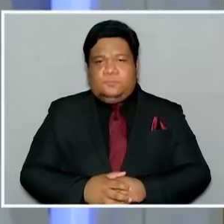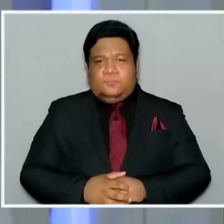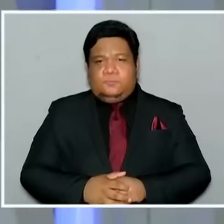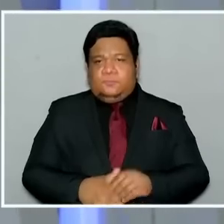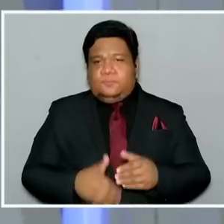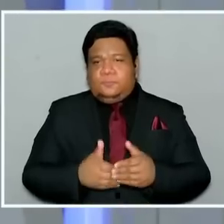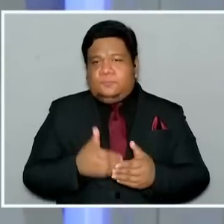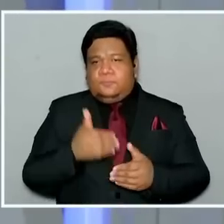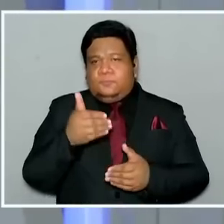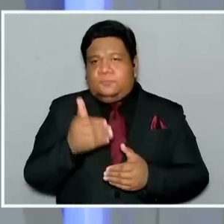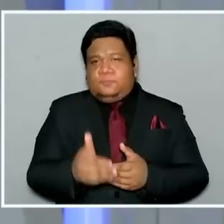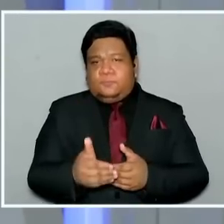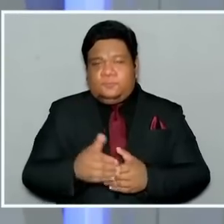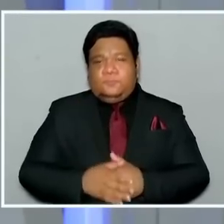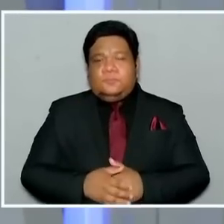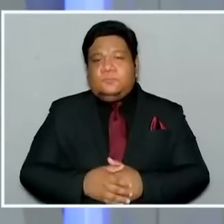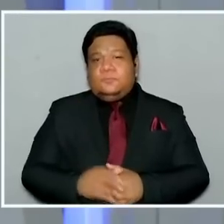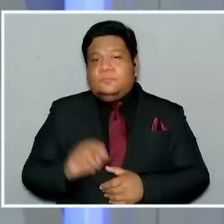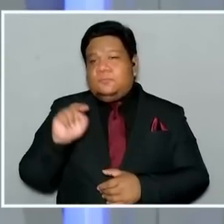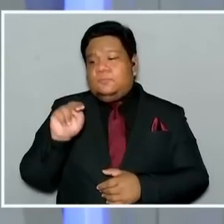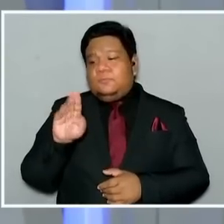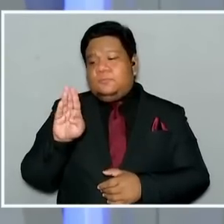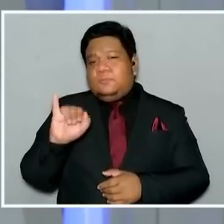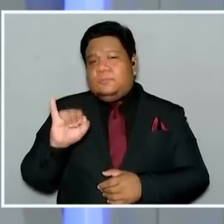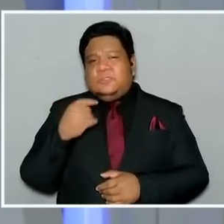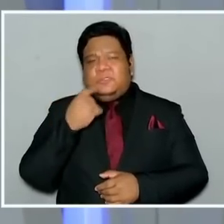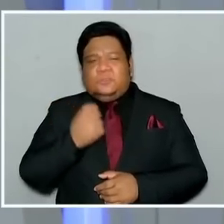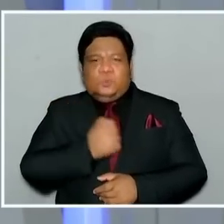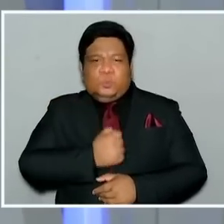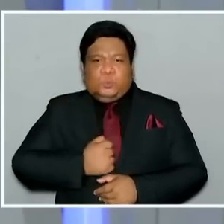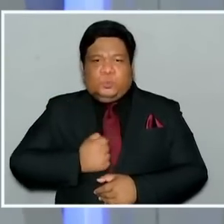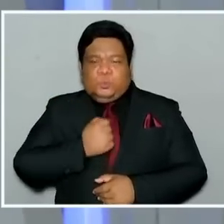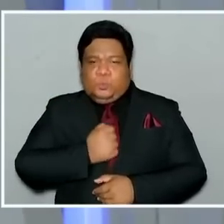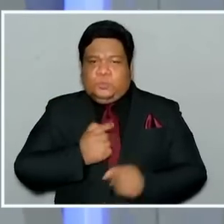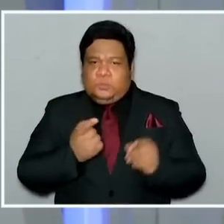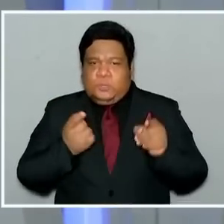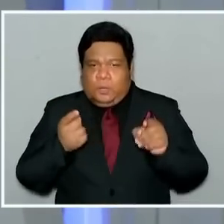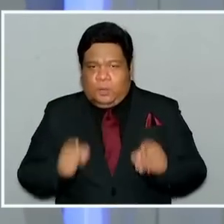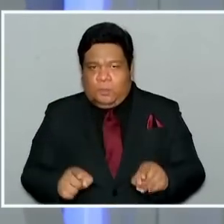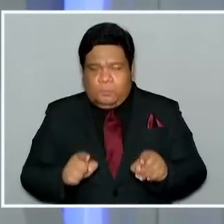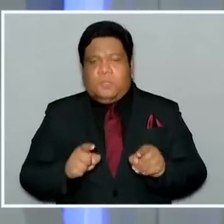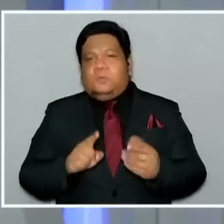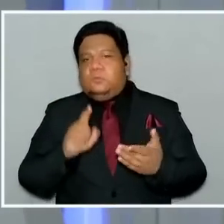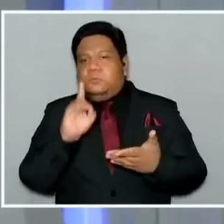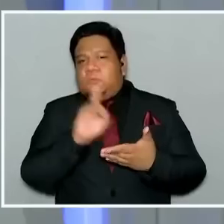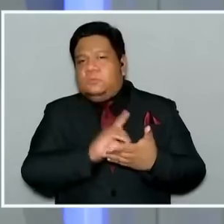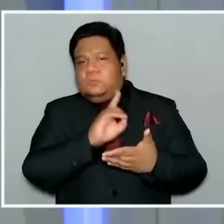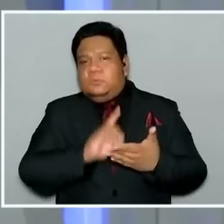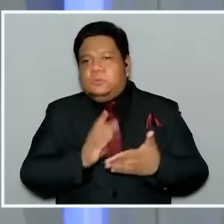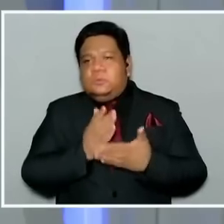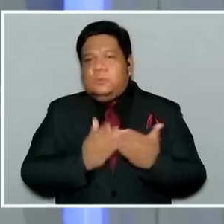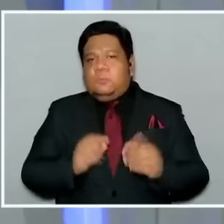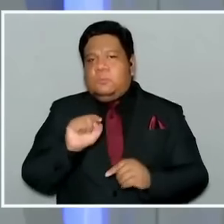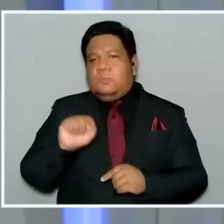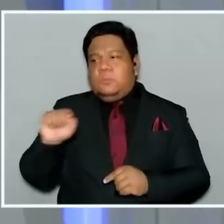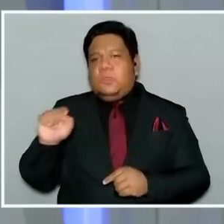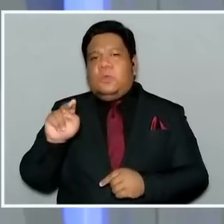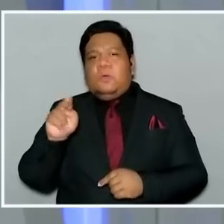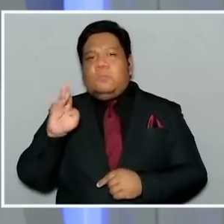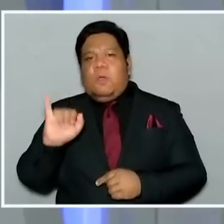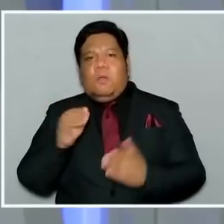Humingi ng paumanhin ang NBI sa harassment at diskriminasyon ng ilang NBI agents sa mga miyembro ng